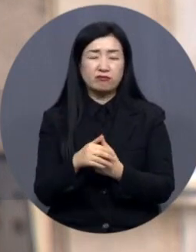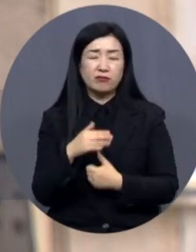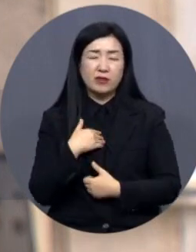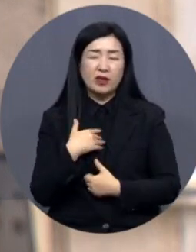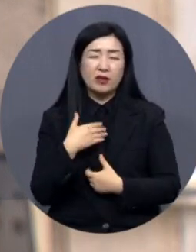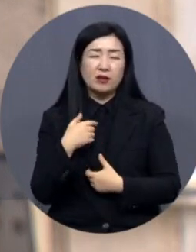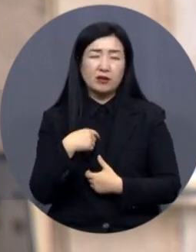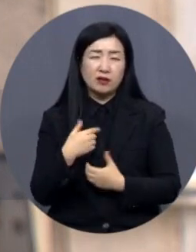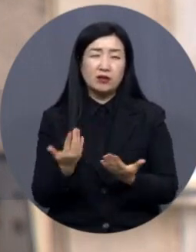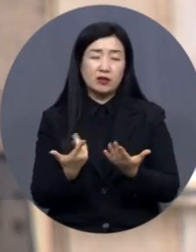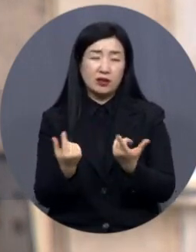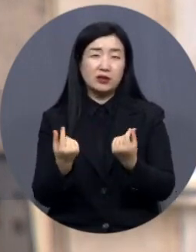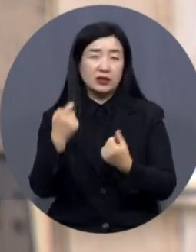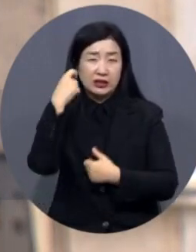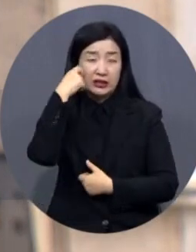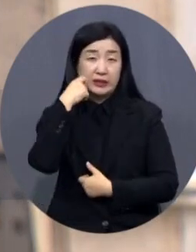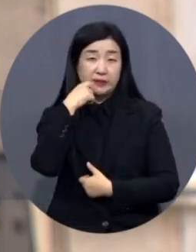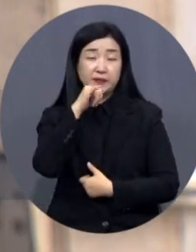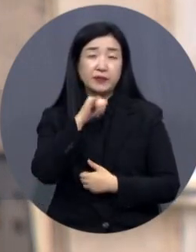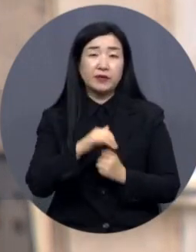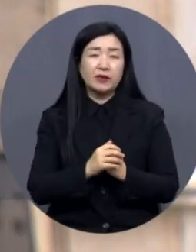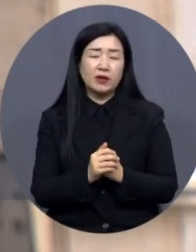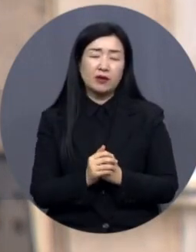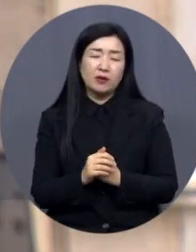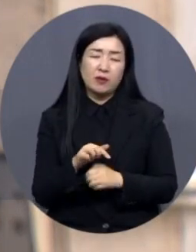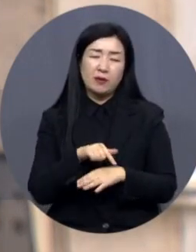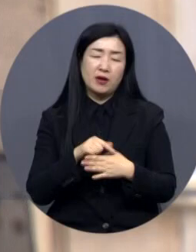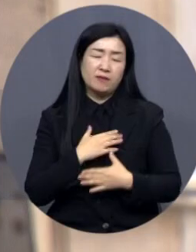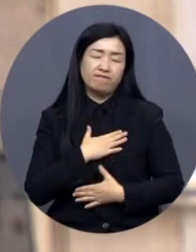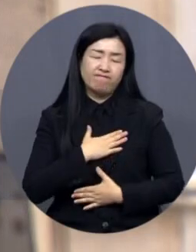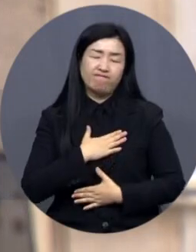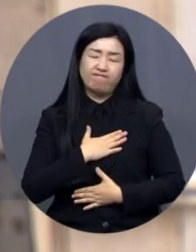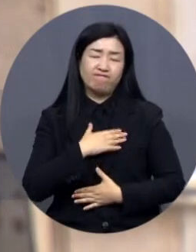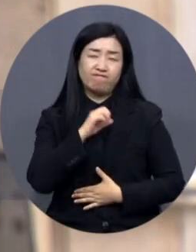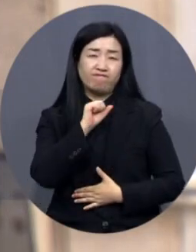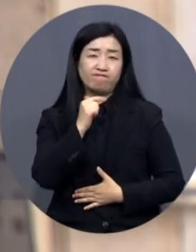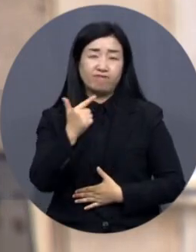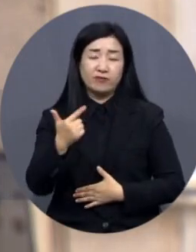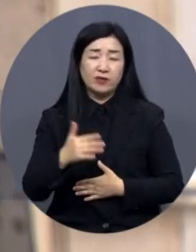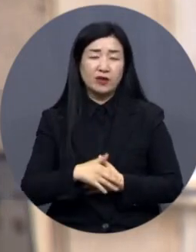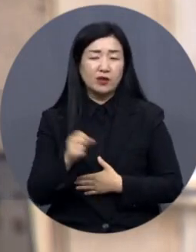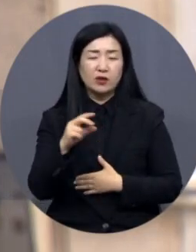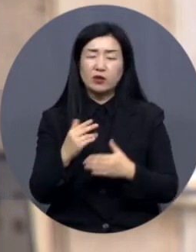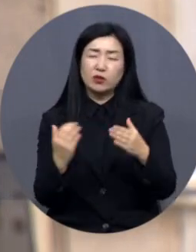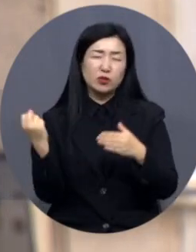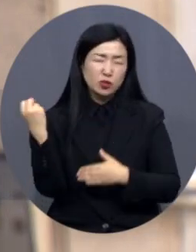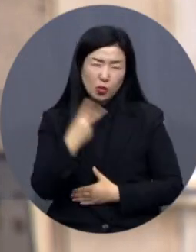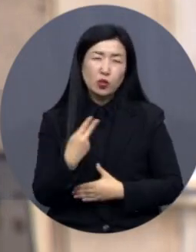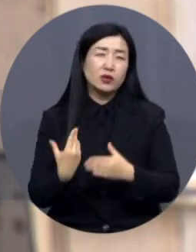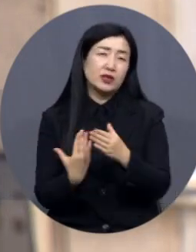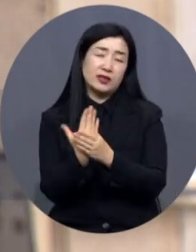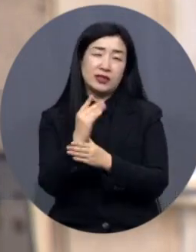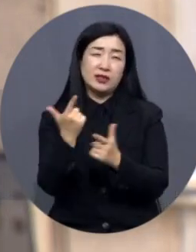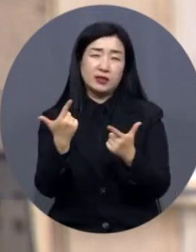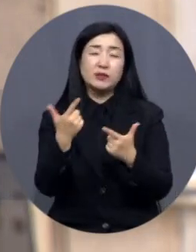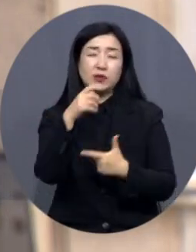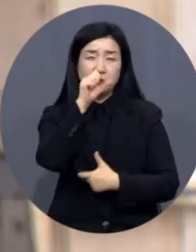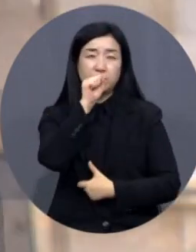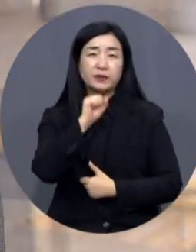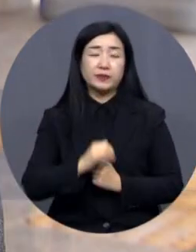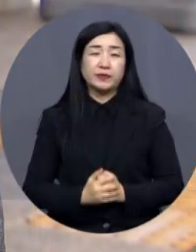않다는 느낌도 좀 받았고 마음이 아프고 이런 일이 다시 생기지 않았으면 좋겠다는 마음이 많이